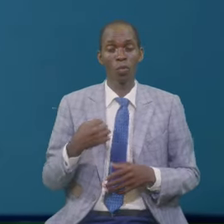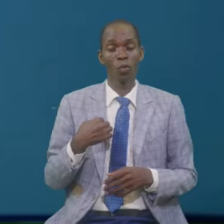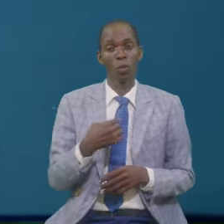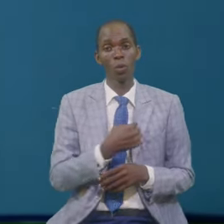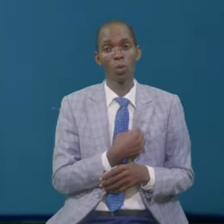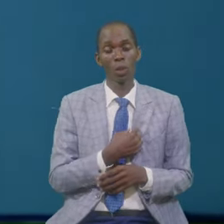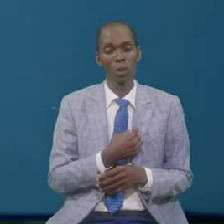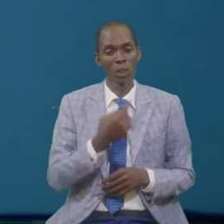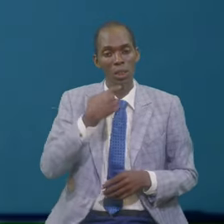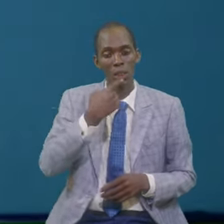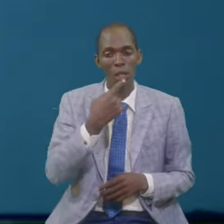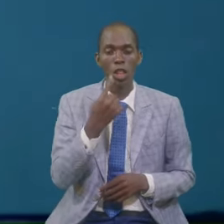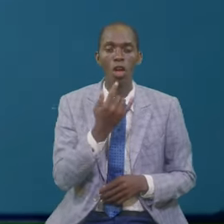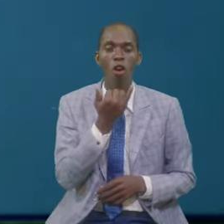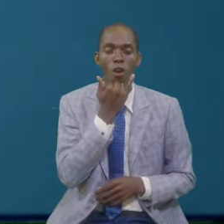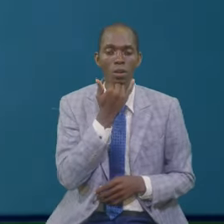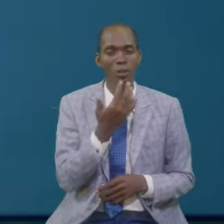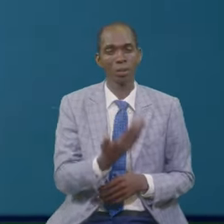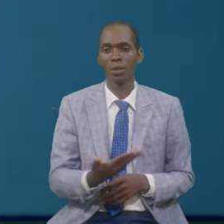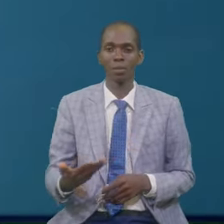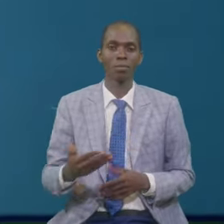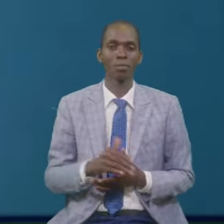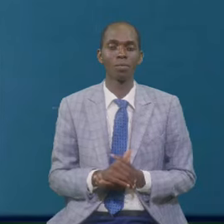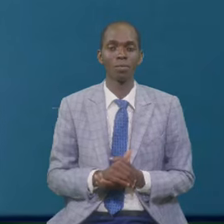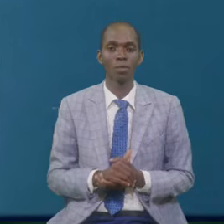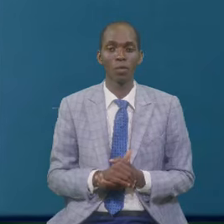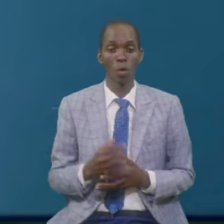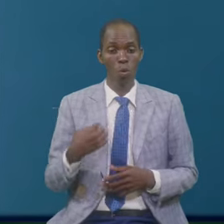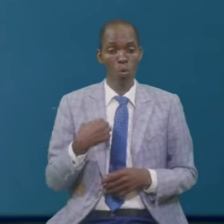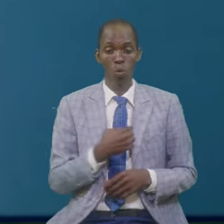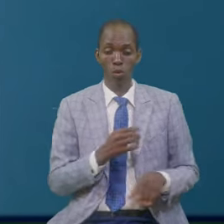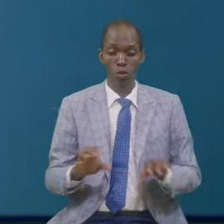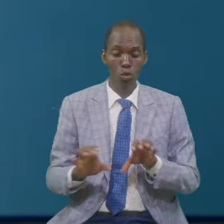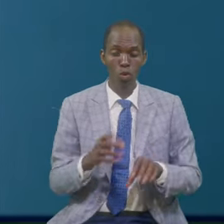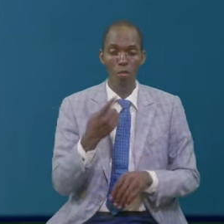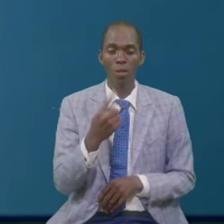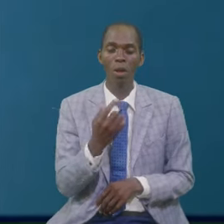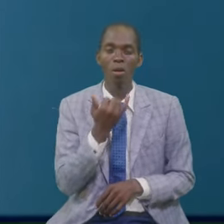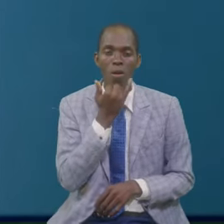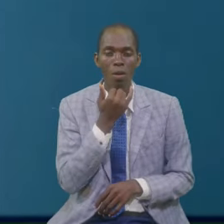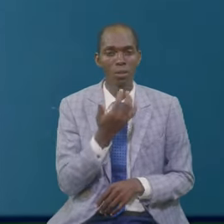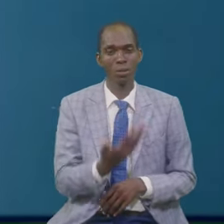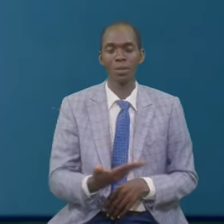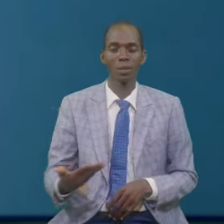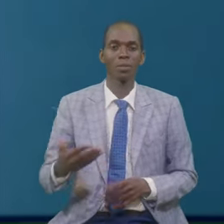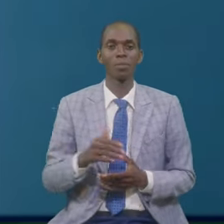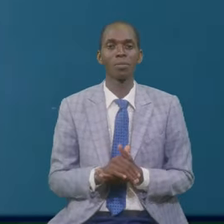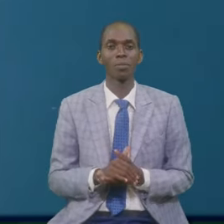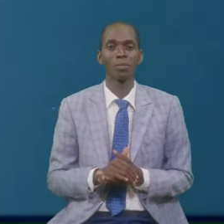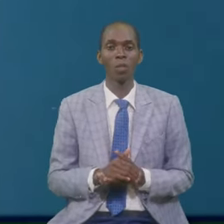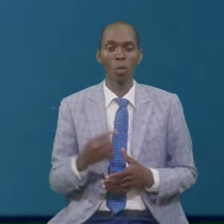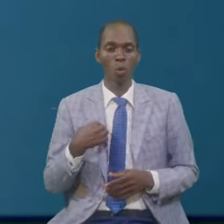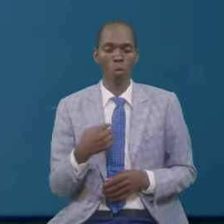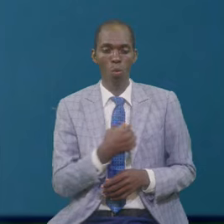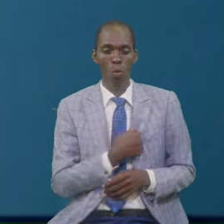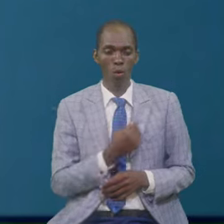thing. ఇక చెప్పేస్తాడు ఇదే కంత అంటాడు. We do the wrong thing. నువ్వు తప్పు కార్యాలు చెయ్యంటాడు. We see the wrong